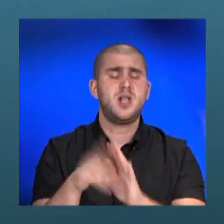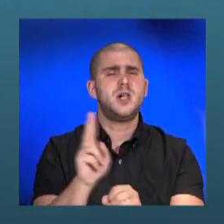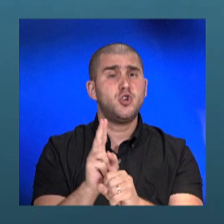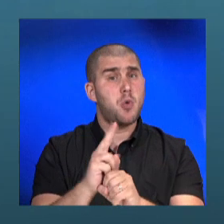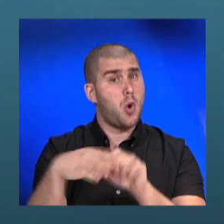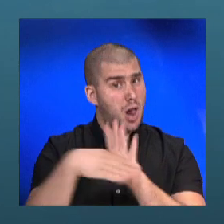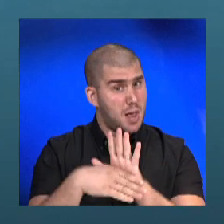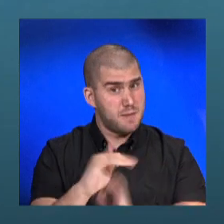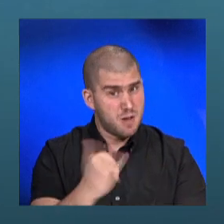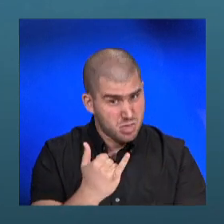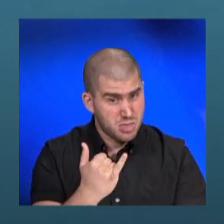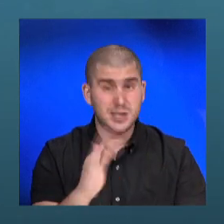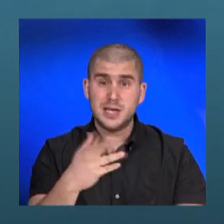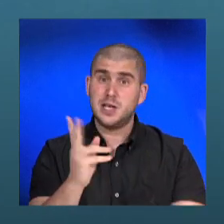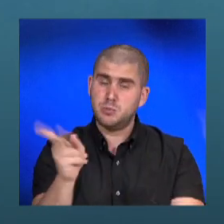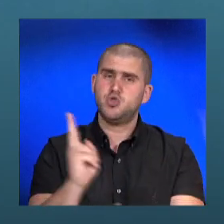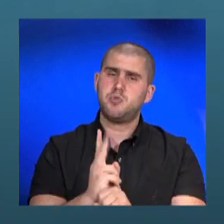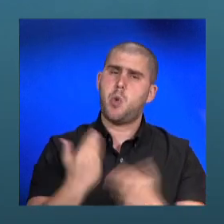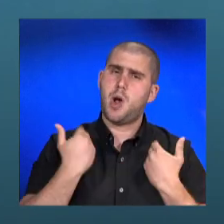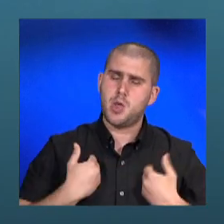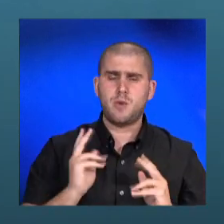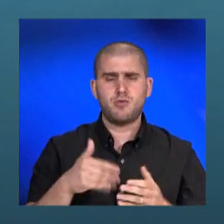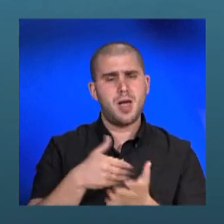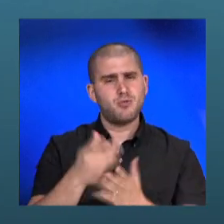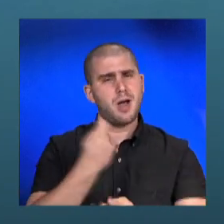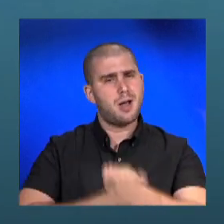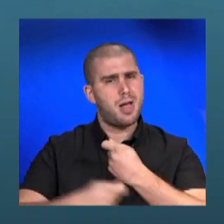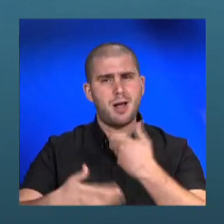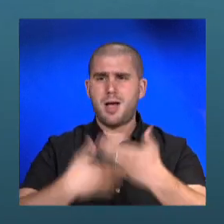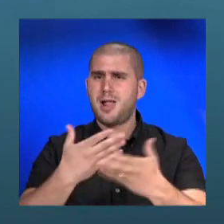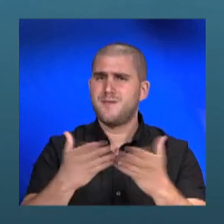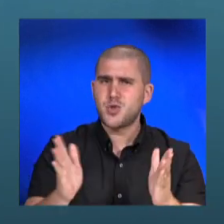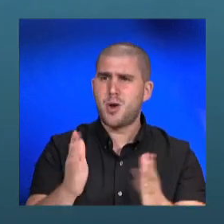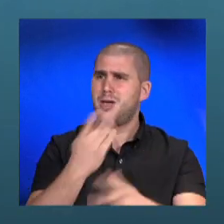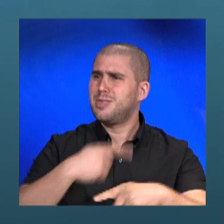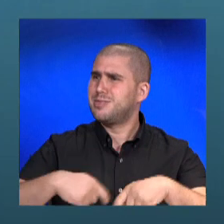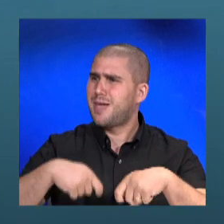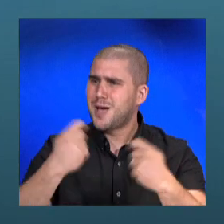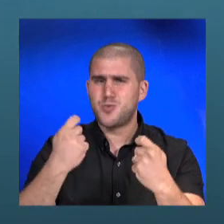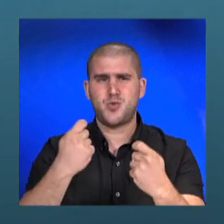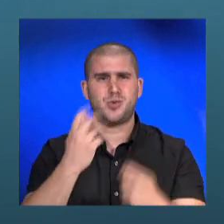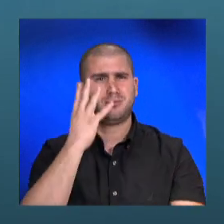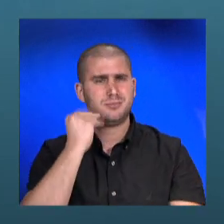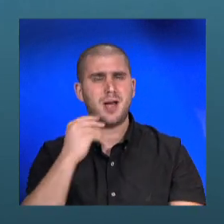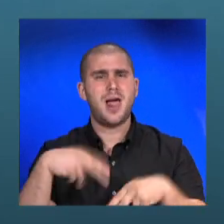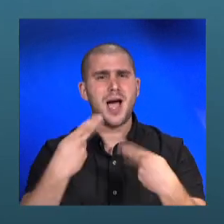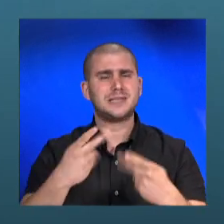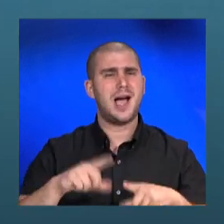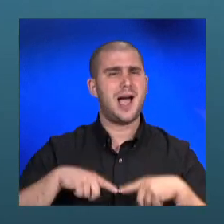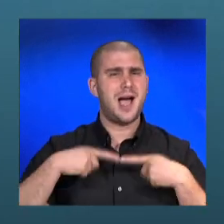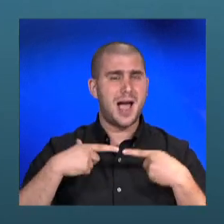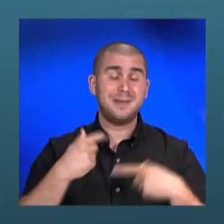ישמרו עלינו, נוכל להמשיך לפתוח את הכלכלה שלנו, את התרבות שלנו, להחזיר את החיים שלנו כמעט,